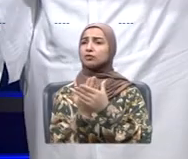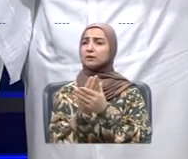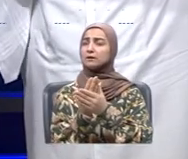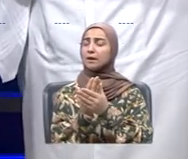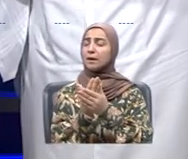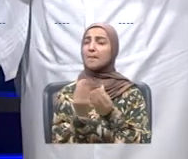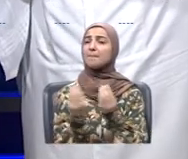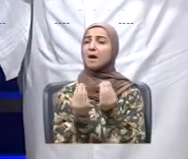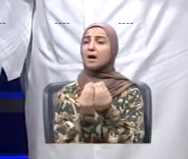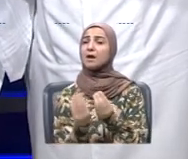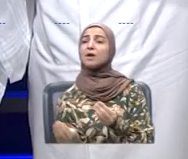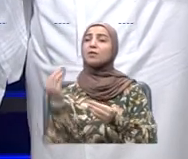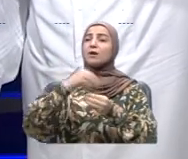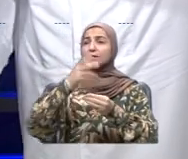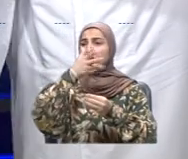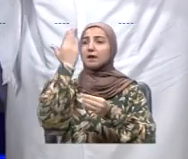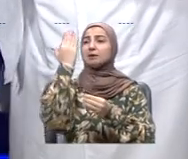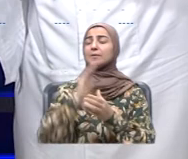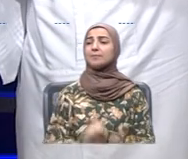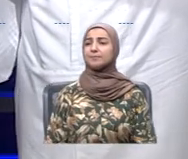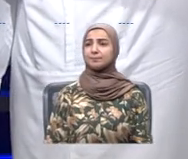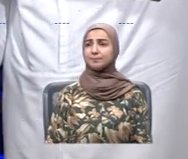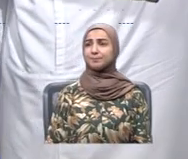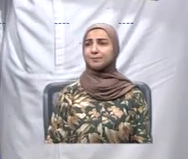الأسباب التي ذكرها في المقال السابق.